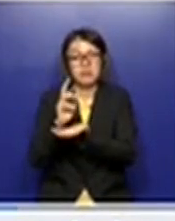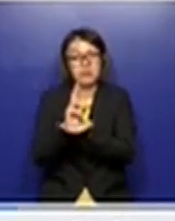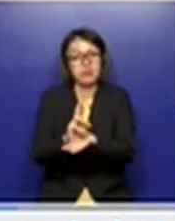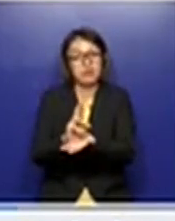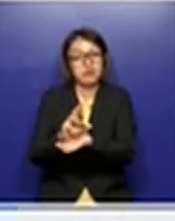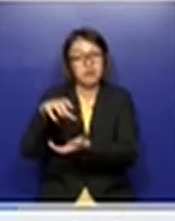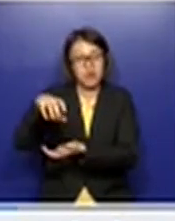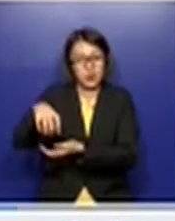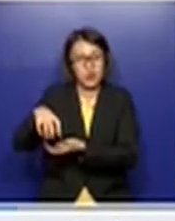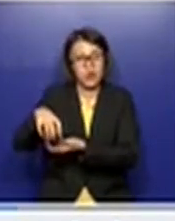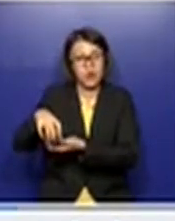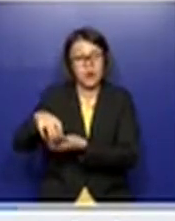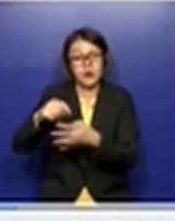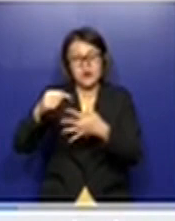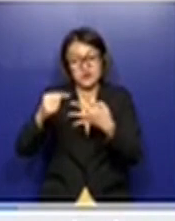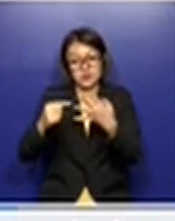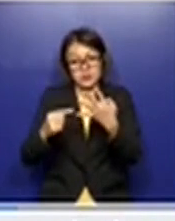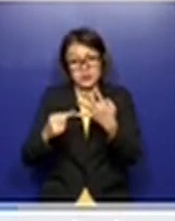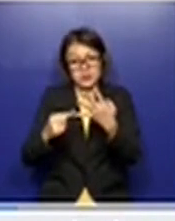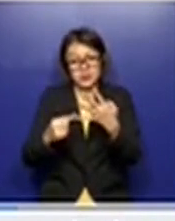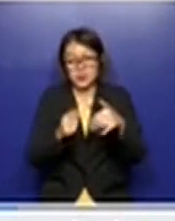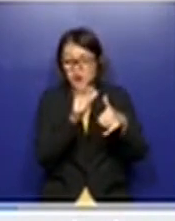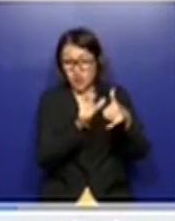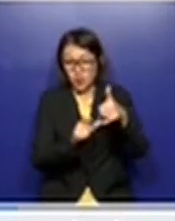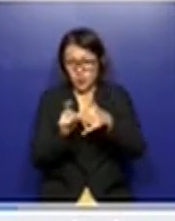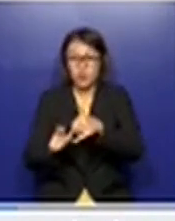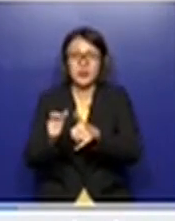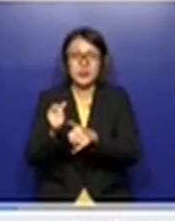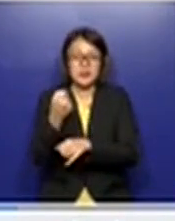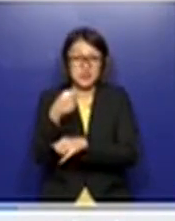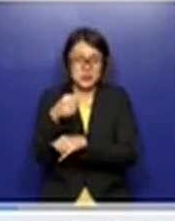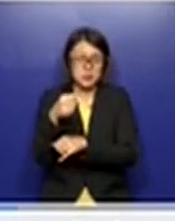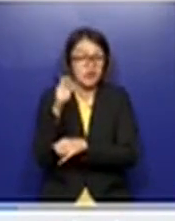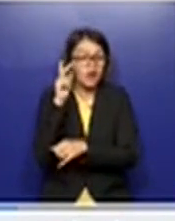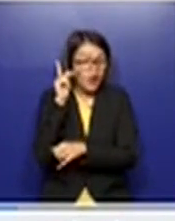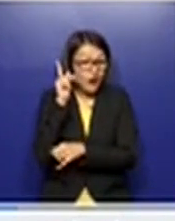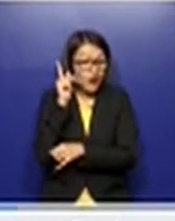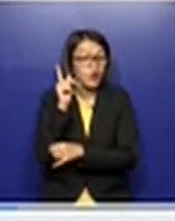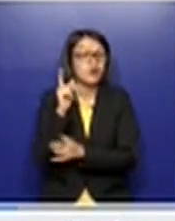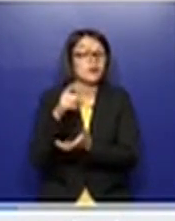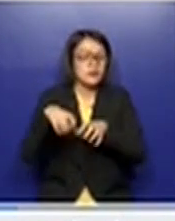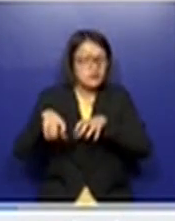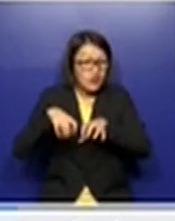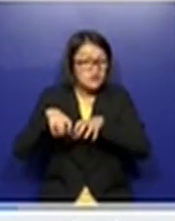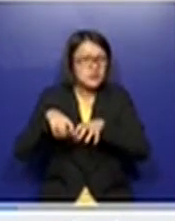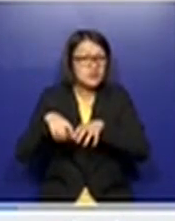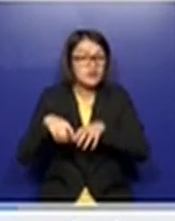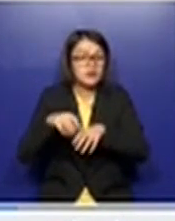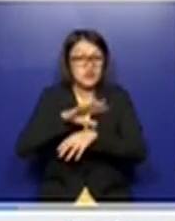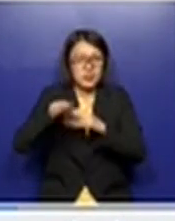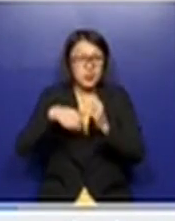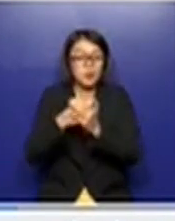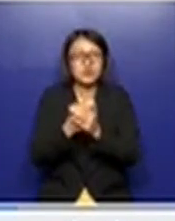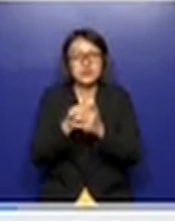ร4รางวัลรางวัลด้านบุคคล10รางวัลด้านข่าวและรายการอีก30รางวัลรวมแล้ว44รางวั